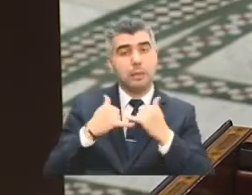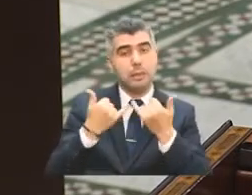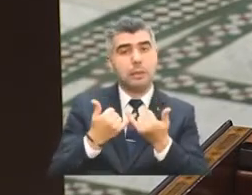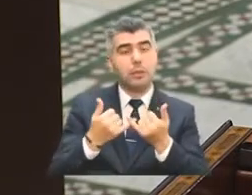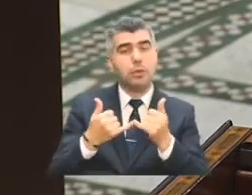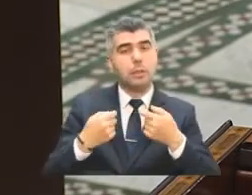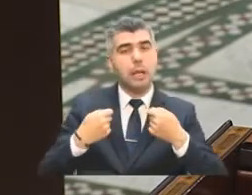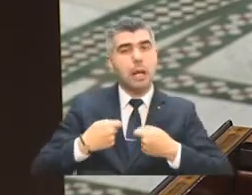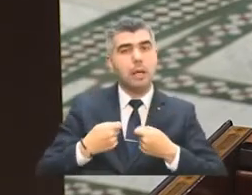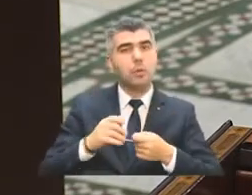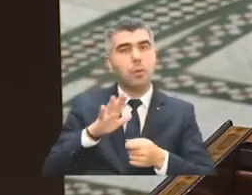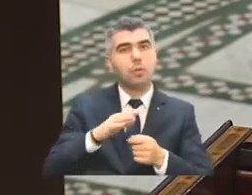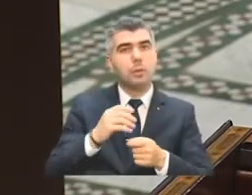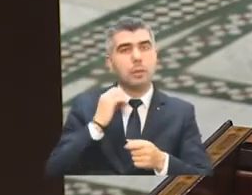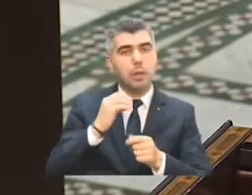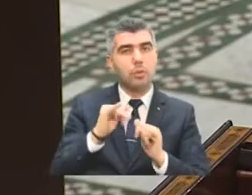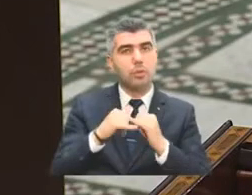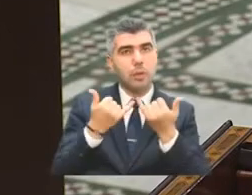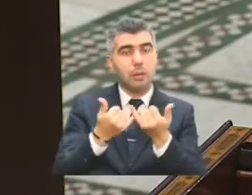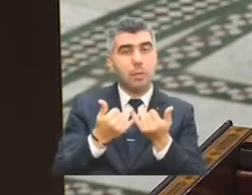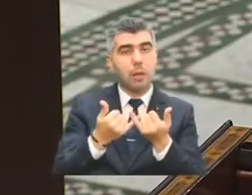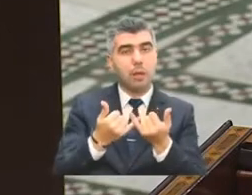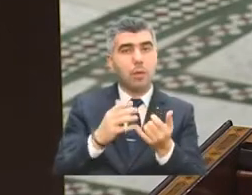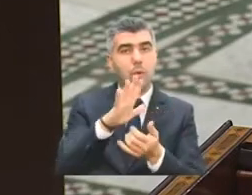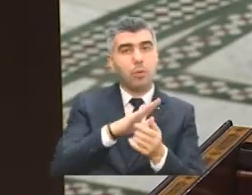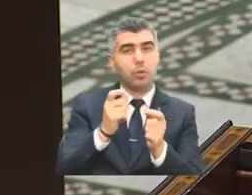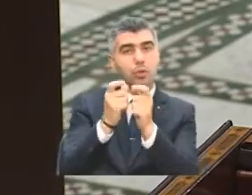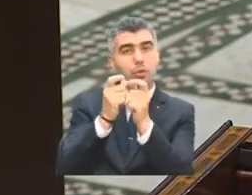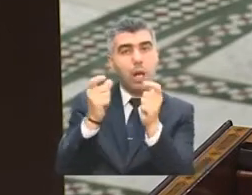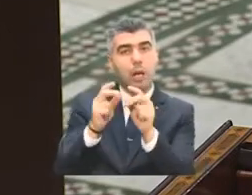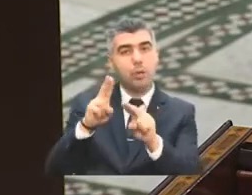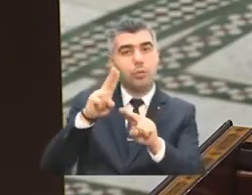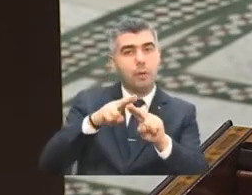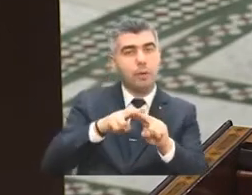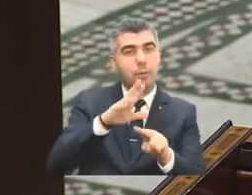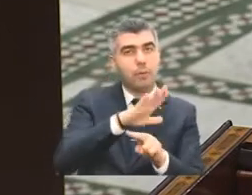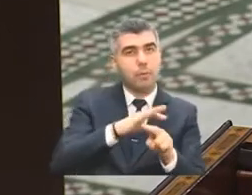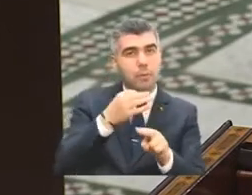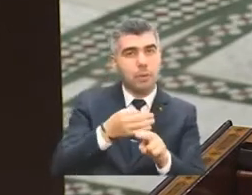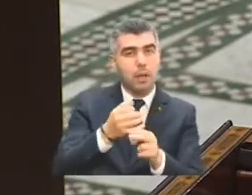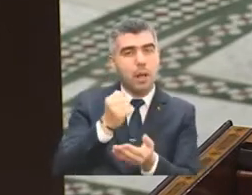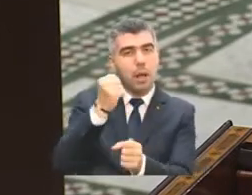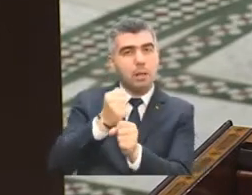النقل الدولي للبضائع يوم 15 جانفي الماضي، تم من خلاله الاتفاق على منهجيه